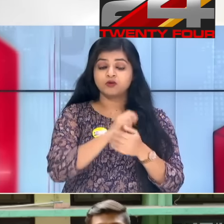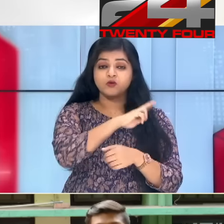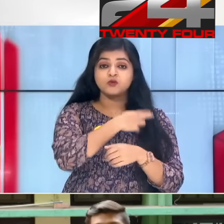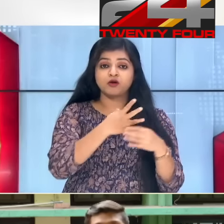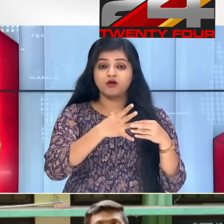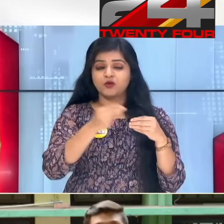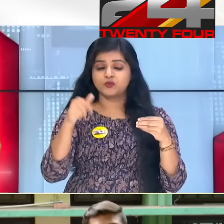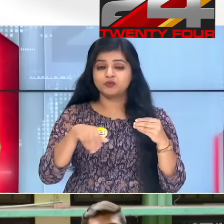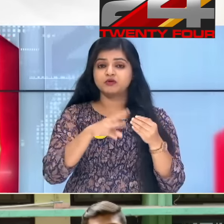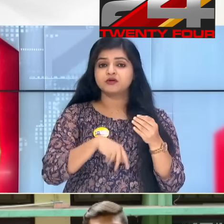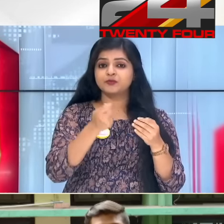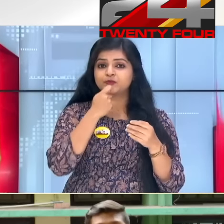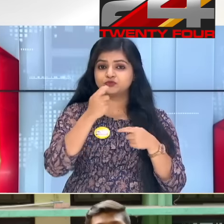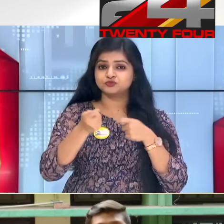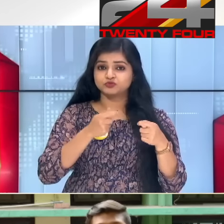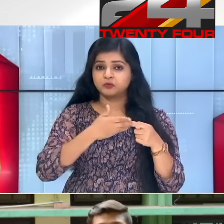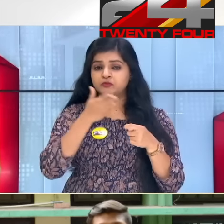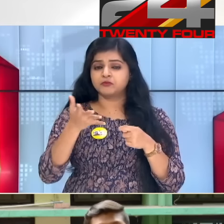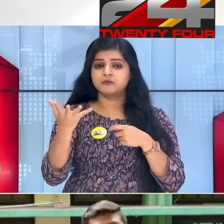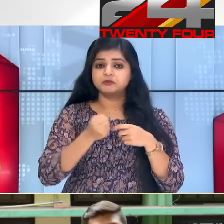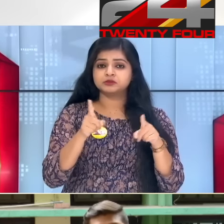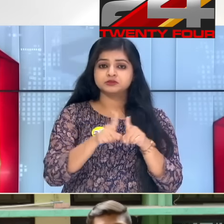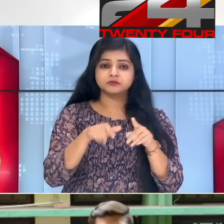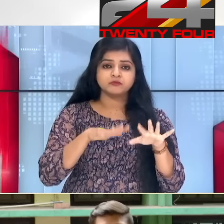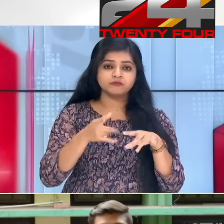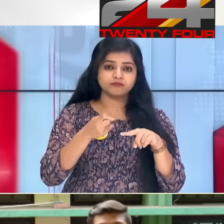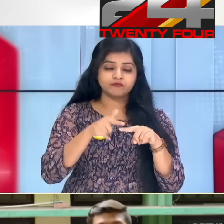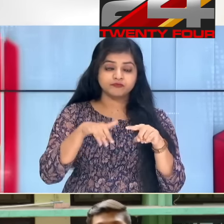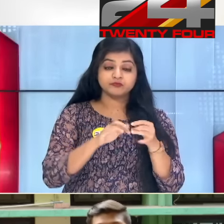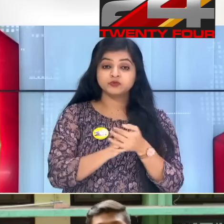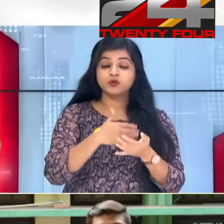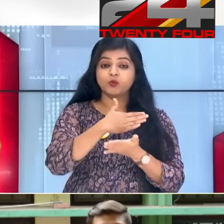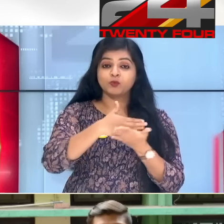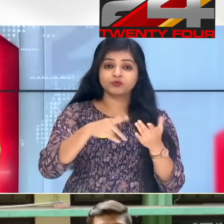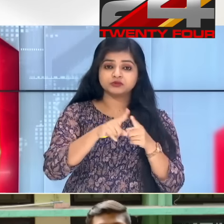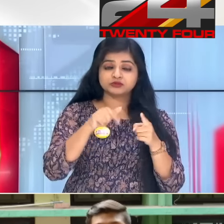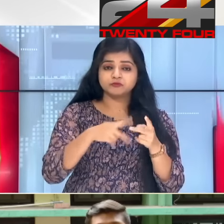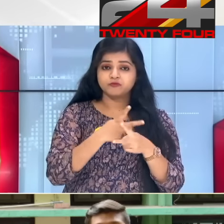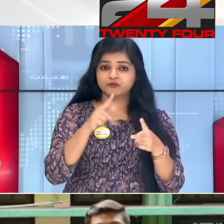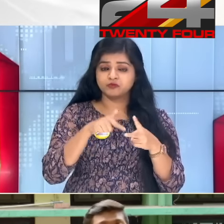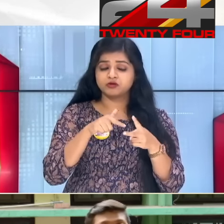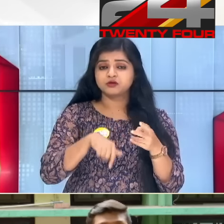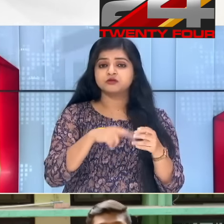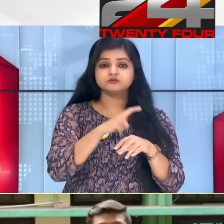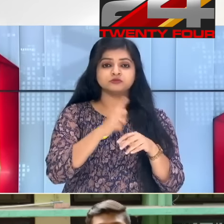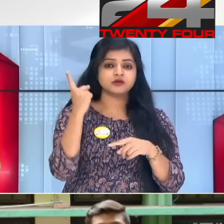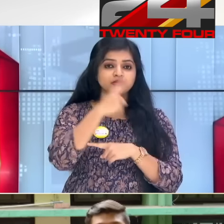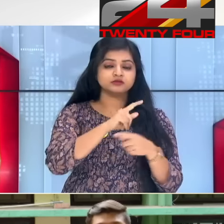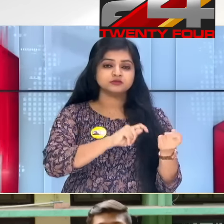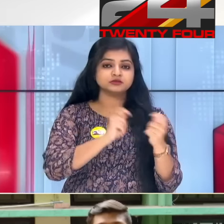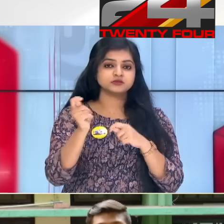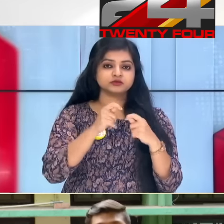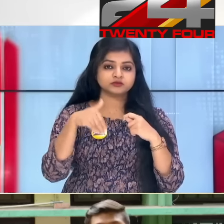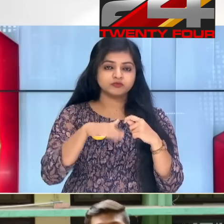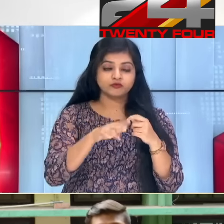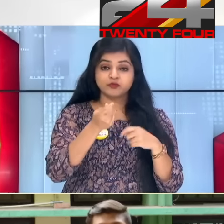പുറത്തുള്ള മെഡിക്കൽ ഷോപ്പുകളെ ആശ്രയിക്കേണ്ട ഒരു സാഹചര്യമാണ് നിലനിൽക്കുന്നത് കൂടാതെ ശസ്ത്രക്രിയകൾ ഉൾപ്പെടെ മാറ്റിവെക്കേണ്ട ഒരു സാഹചര്യവും ഉണ്ട് ഈ പ്രധാനമായും